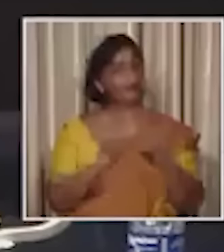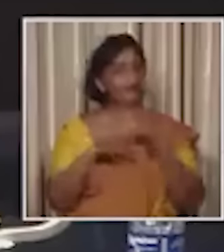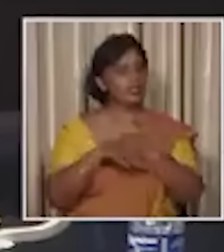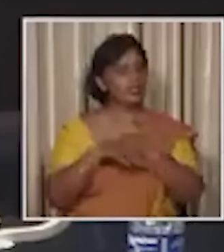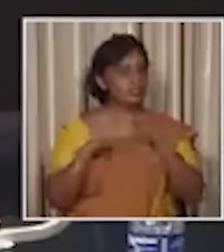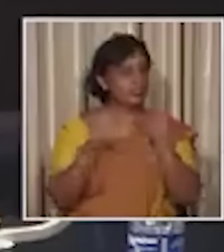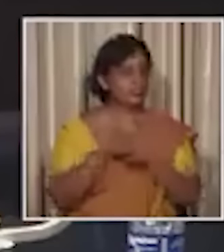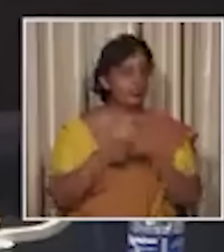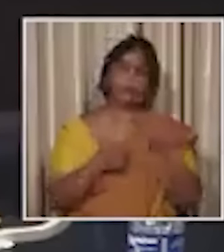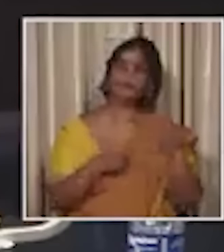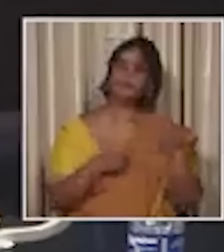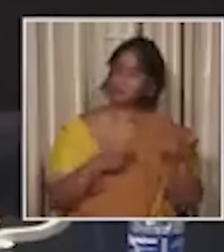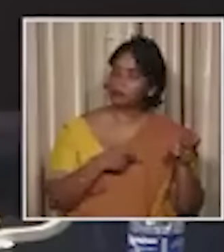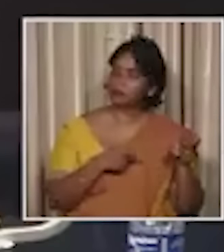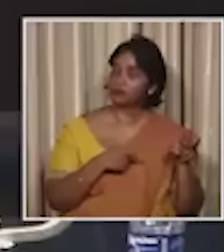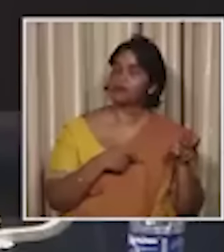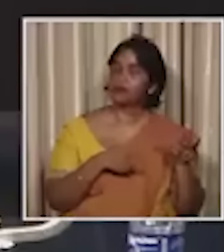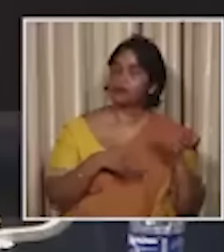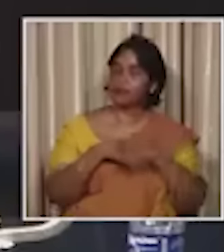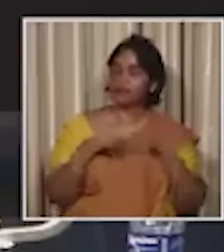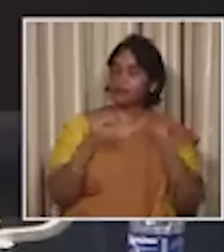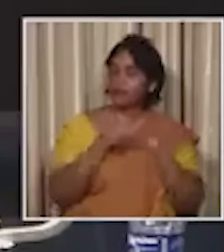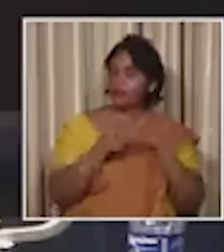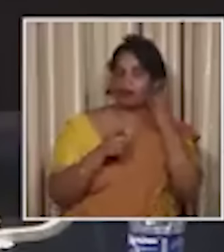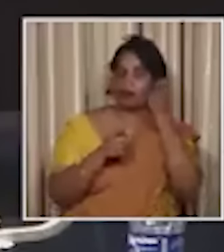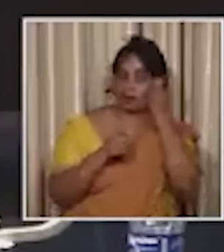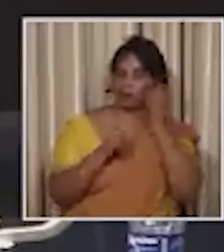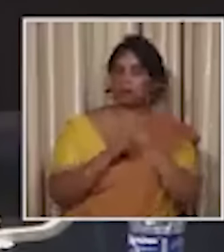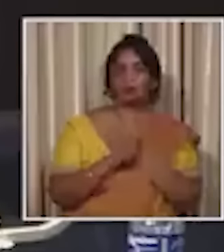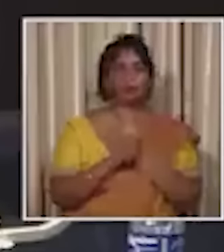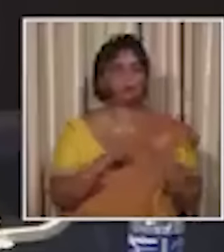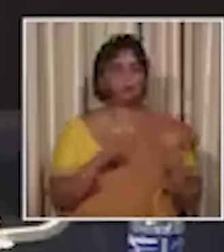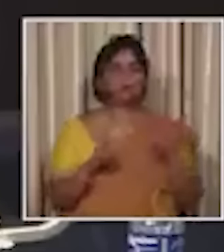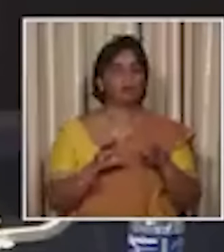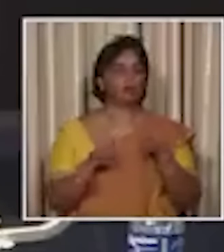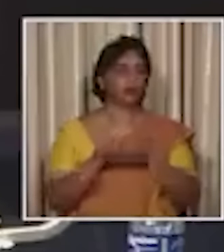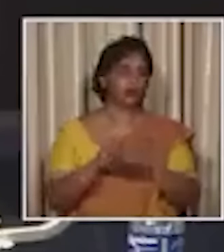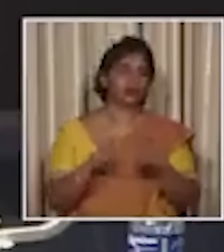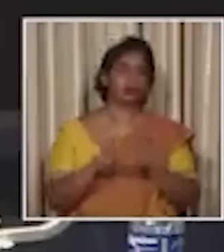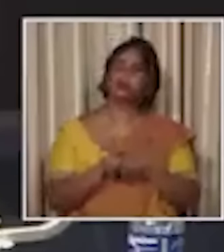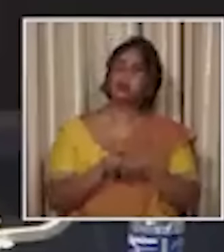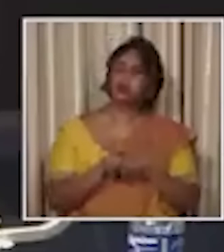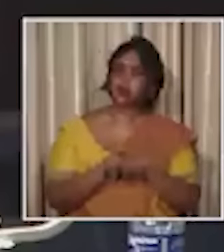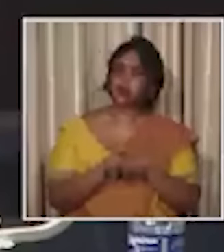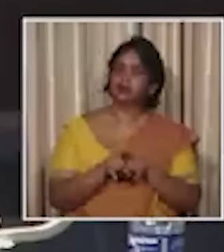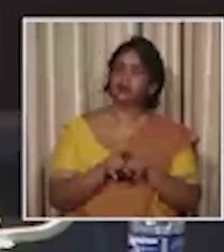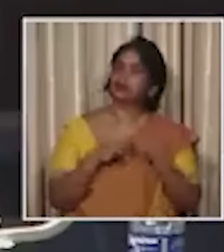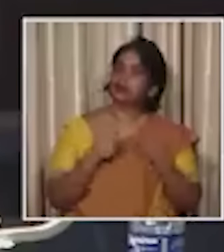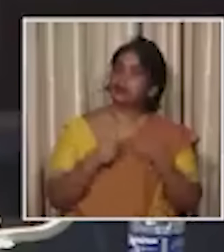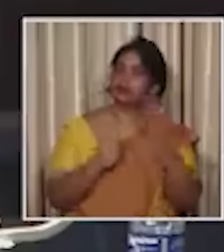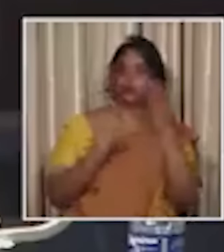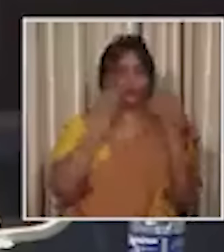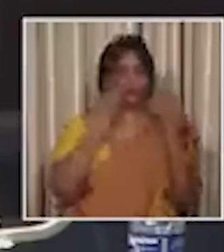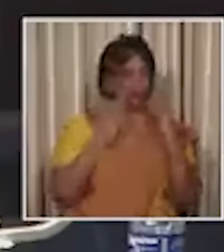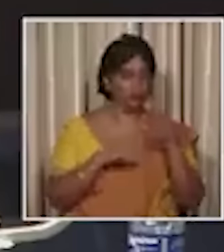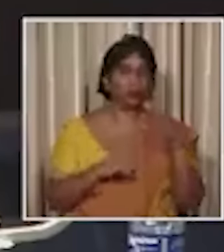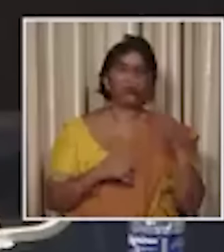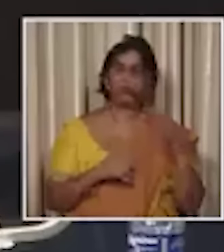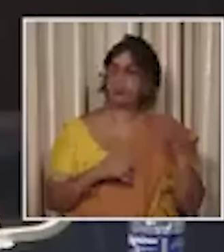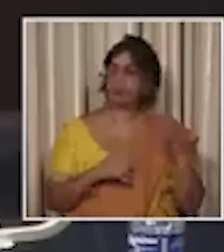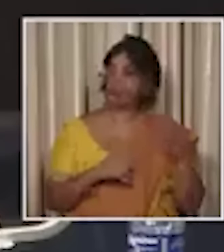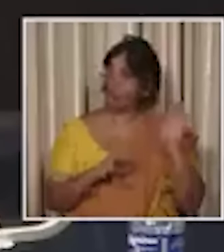அடிபணியாக அந்த செயல்பாட்டுக்கு ஒத்துழைத்திருக்கிறார் என்று சொல்லி சொன்னால், கீழ்மட்டத்திலே வேறு எங்கு சட்டம் ஒழுங்கின் அடிப்படையிலே செயல்பாடுகள் இடம்பெற முடியும் என்பதை நான் உங்களிடம்